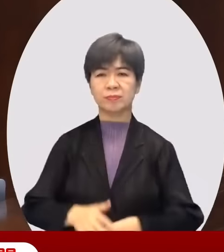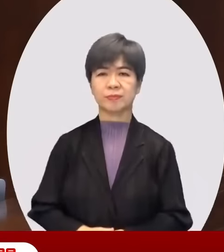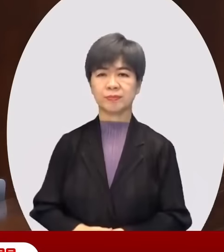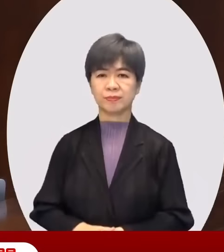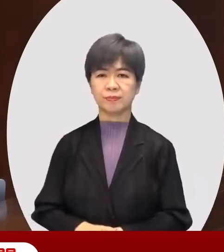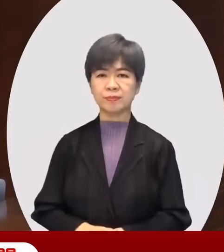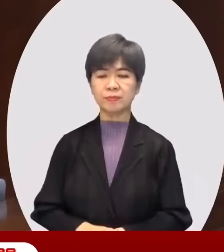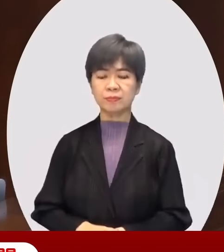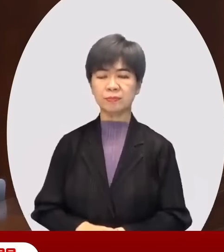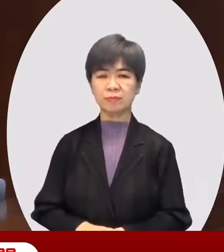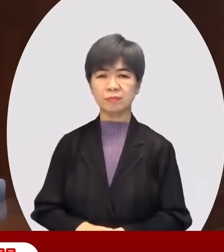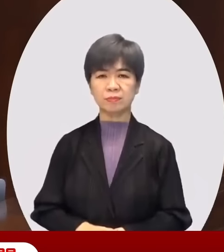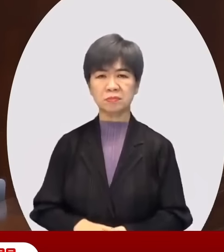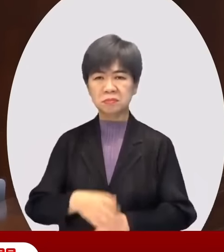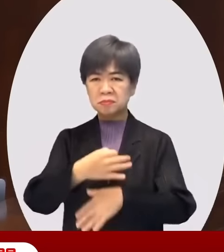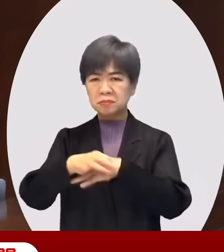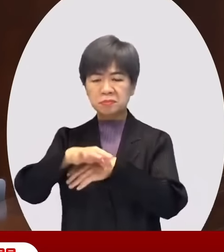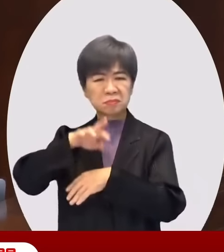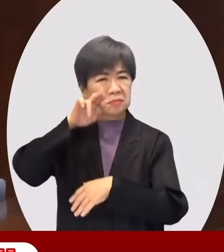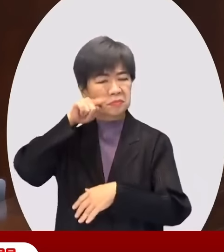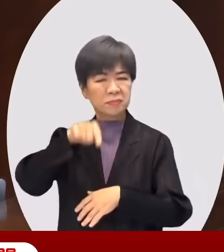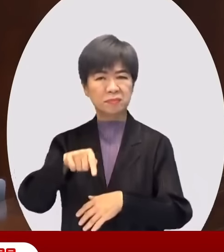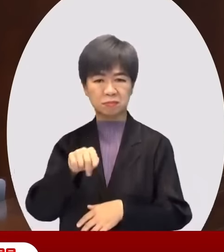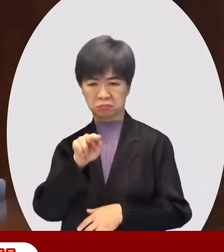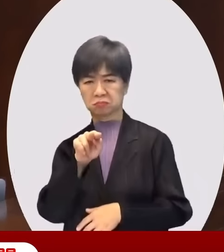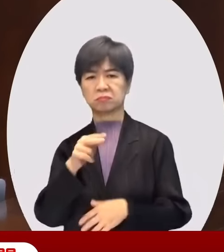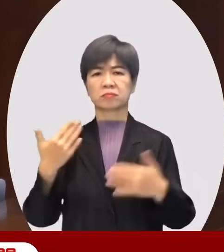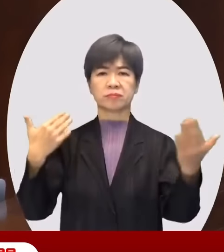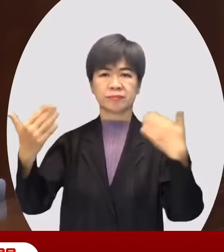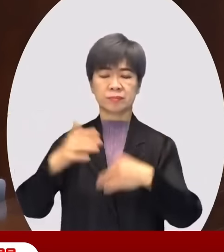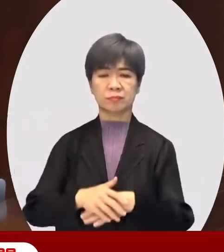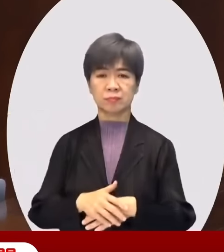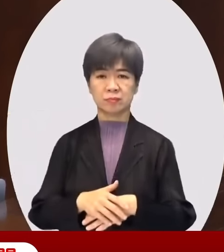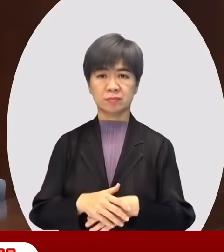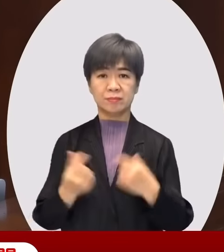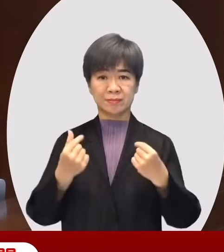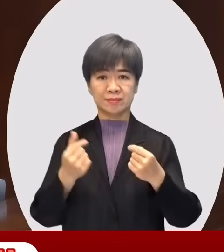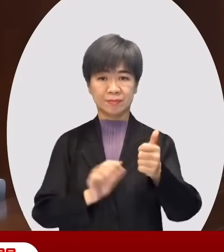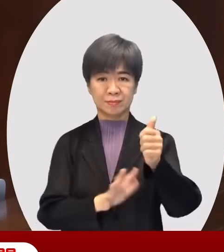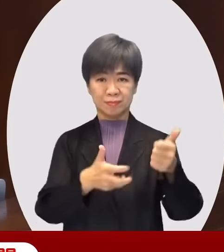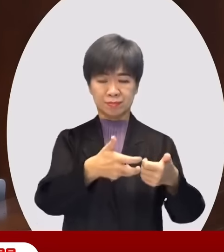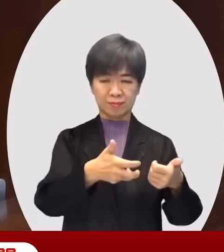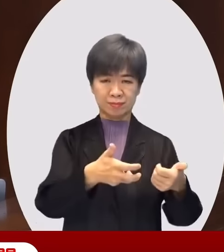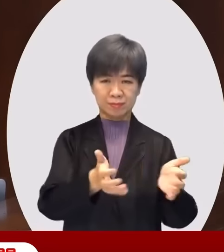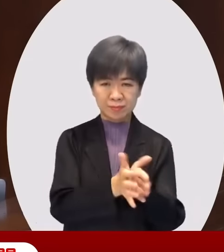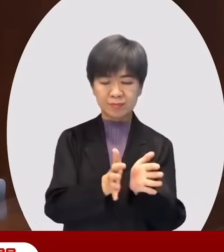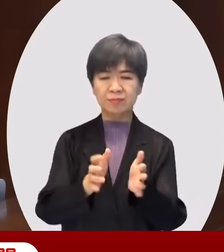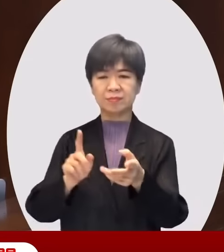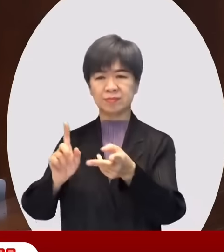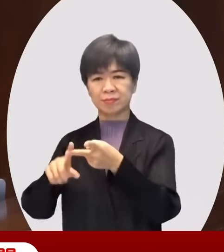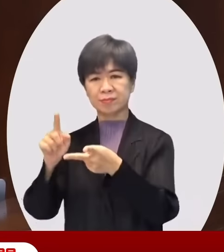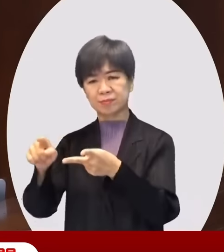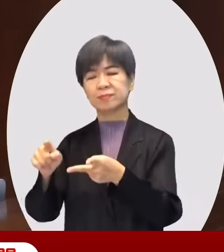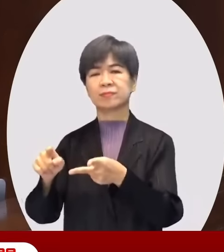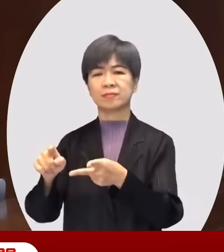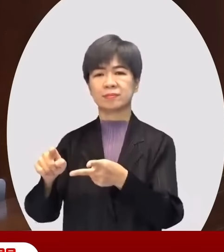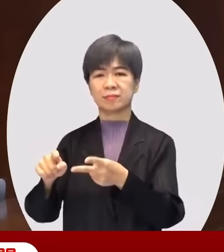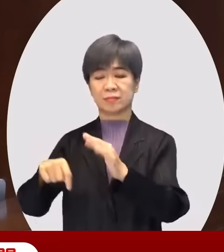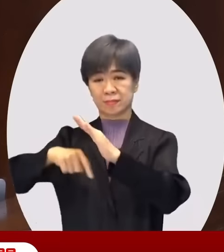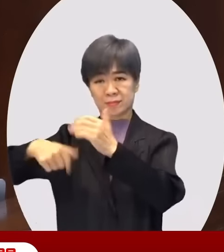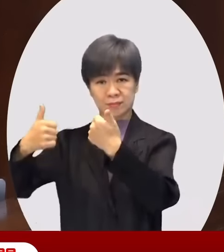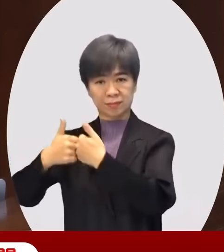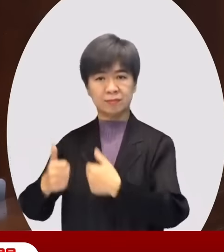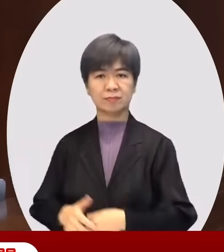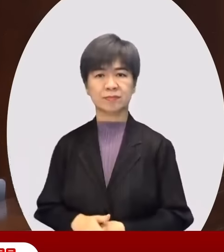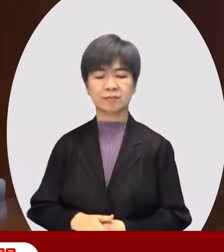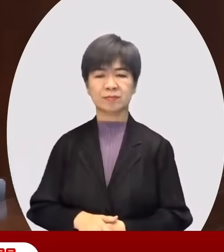关于到底明显重大瑕疵一望即知，我就只针对委员会跟院会两个来作为例子。好，那么委员